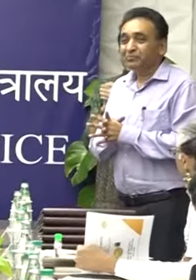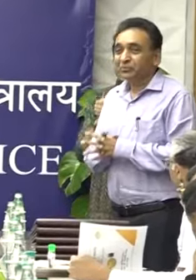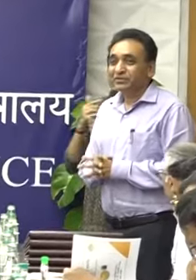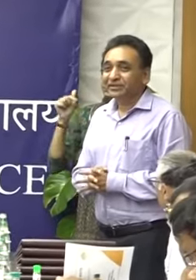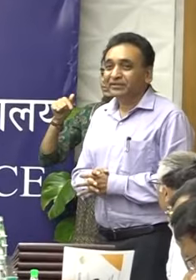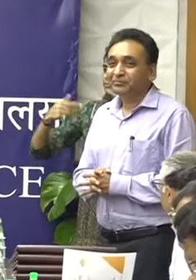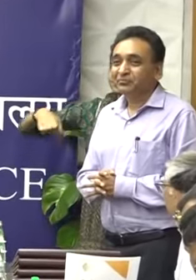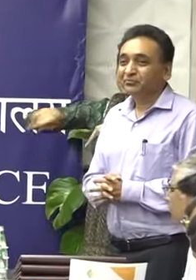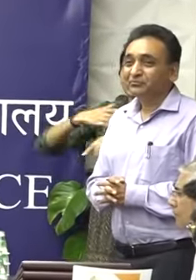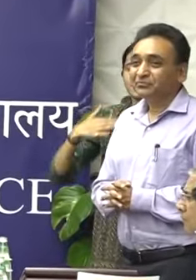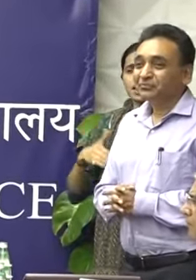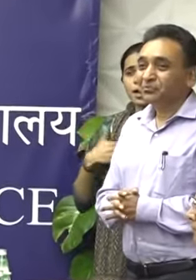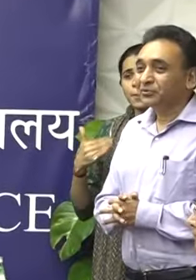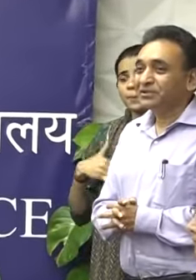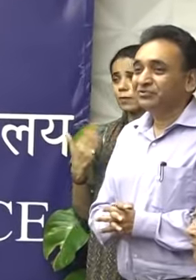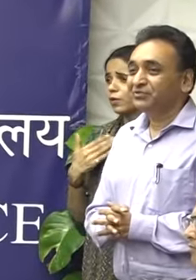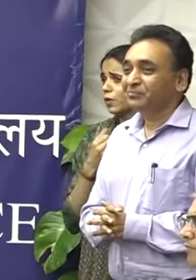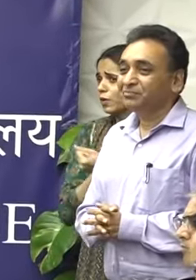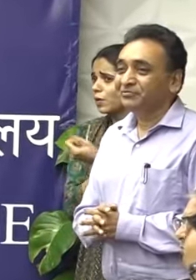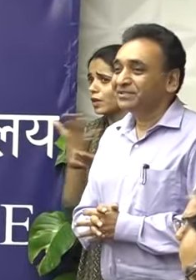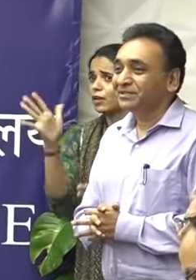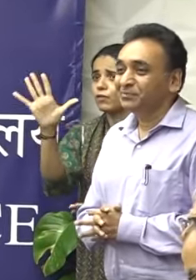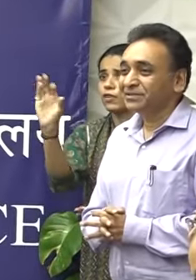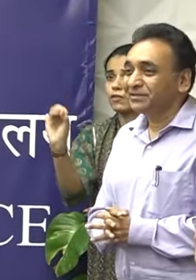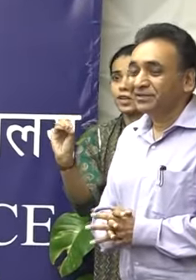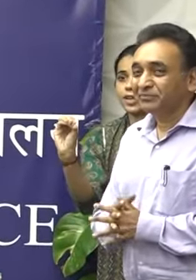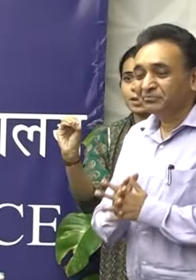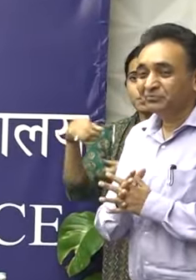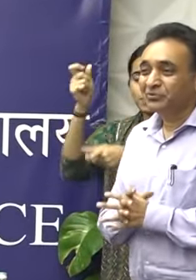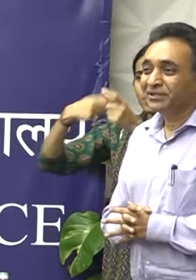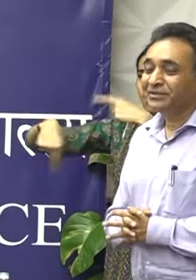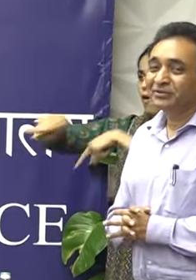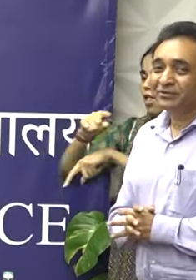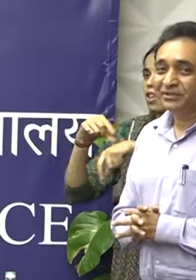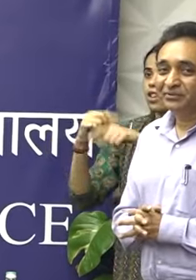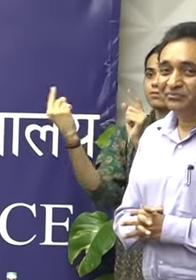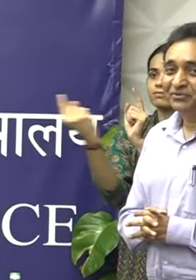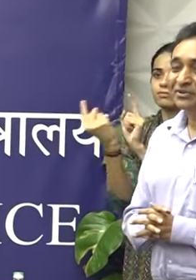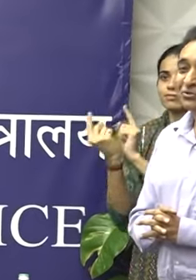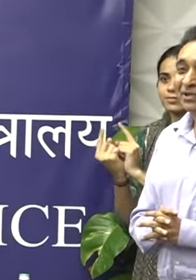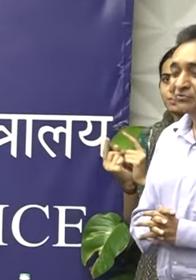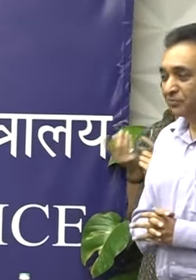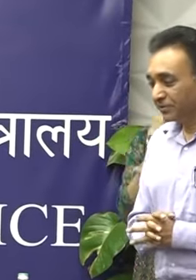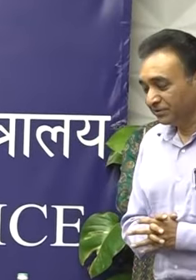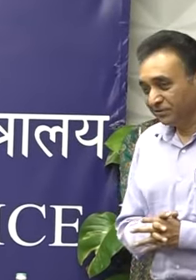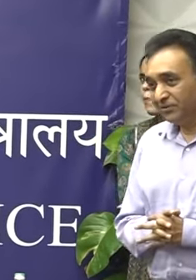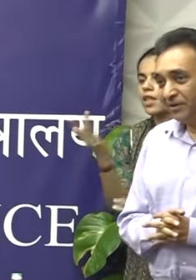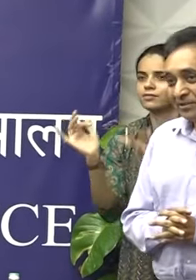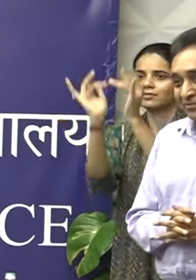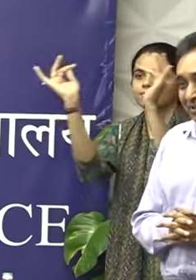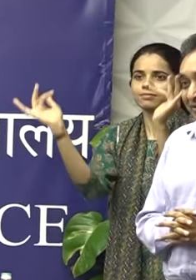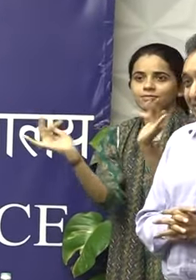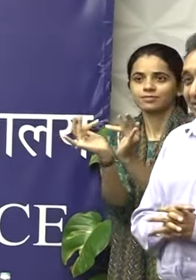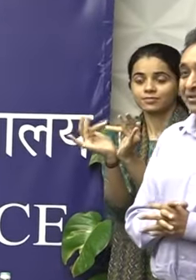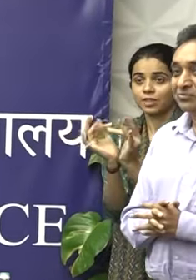I'm very happy to see more than 50 people physically present here, more than that on the virtual platforms. और